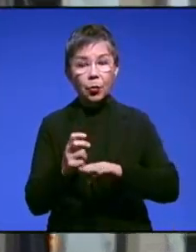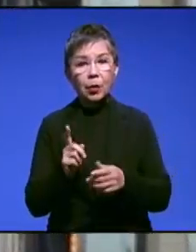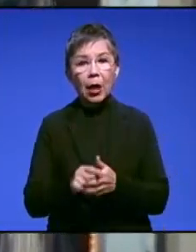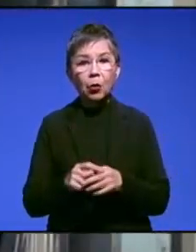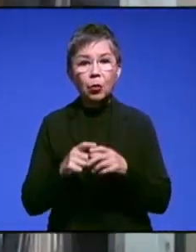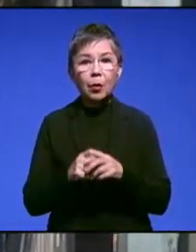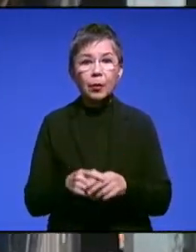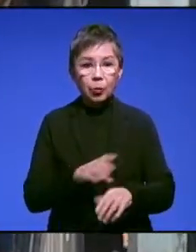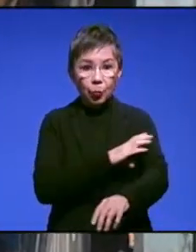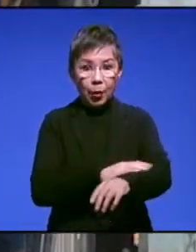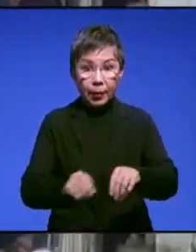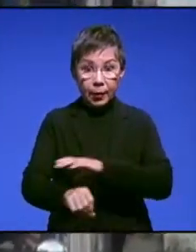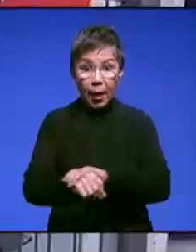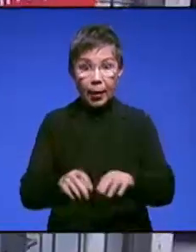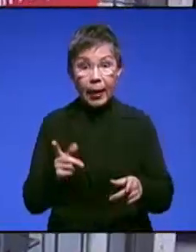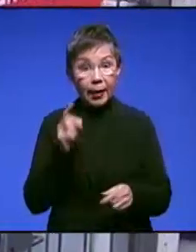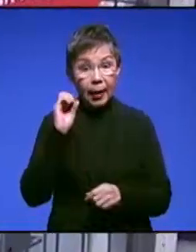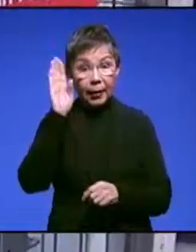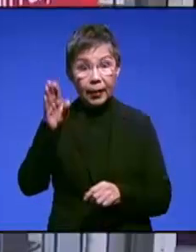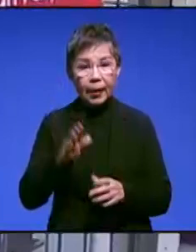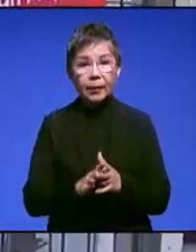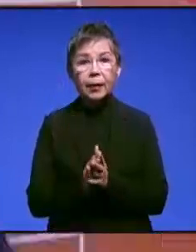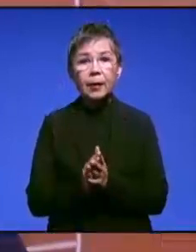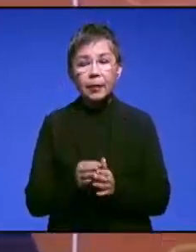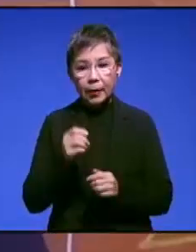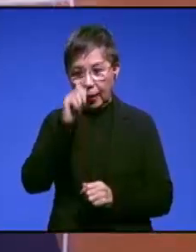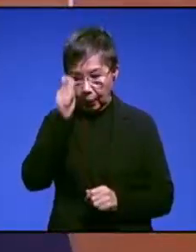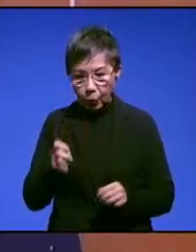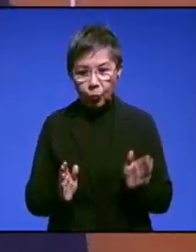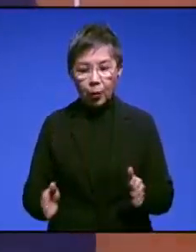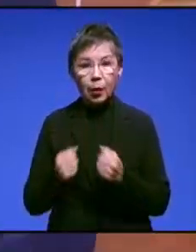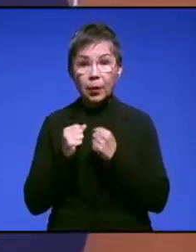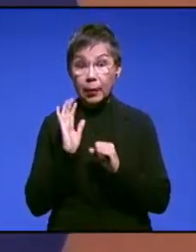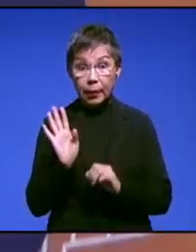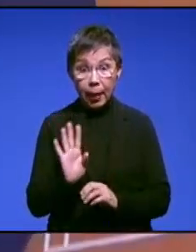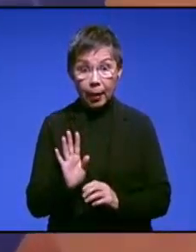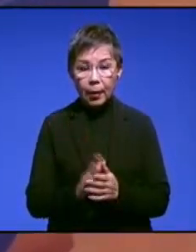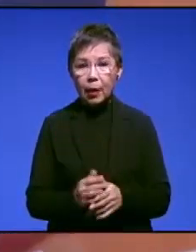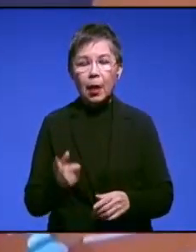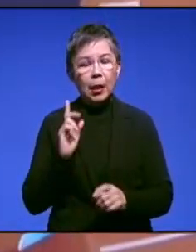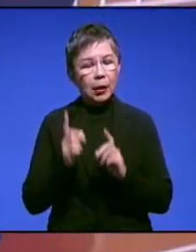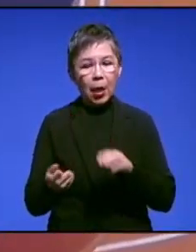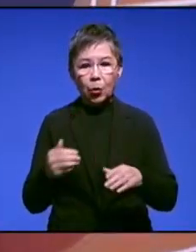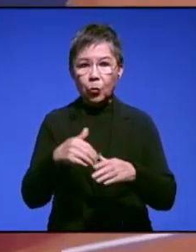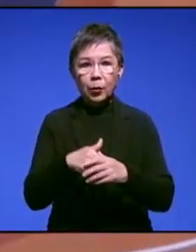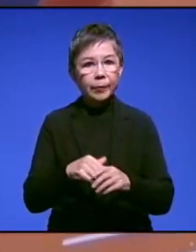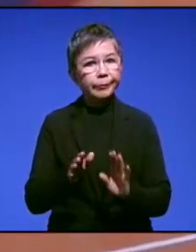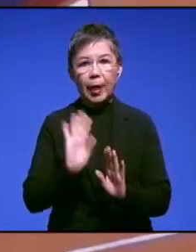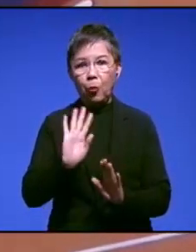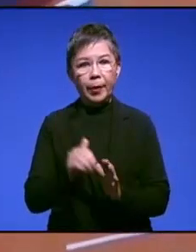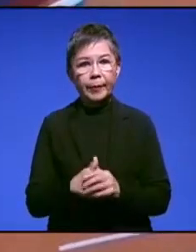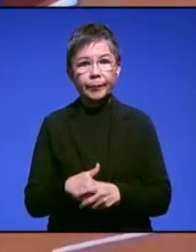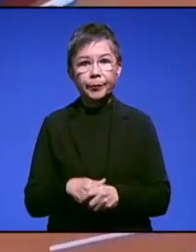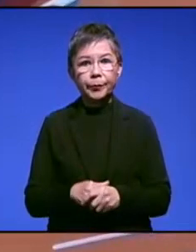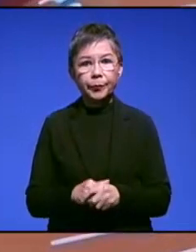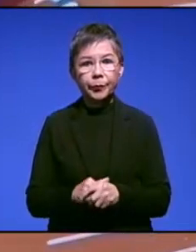tidak memakai baju lengan panjang serta tidak mematuhi protokol kesehatan saat berada di gerbong kereta.